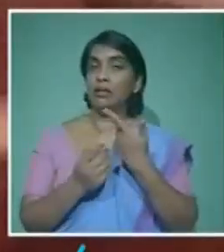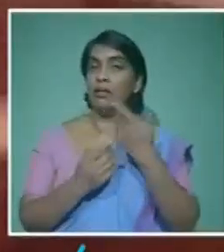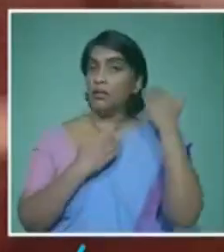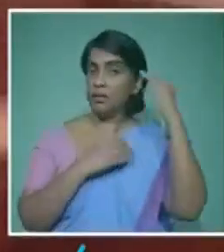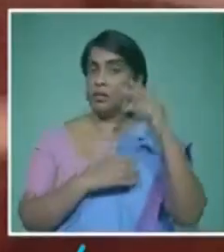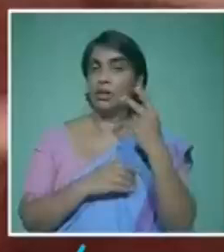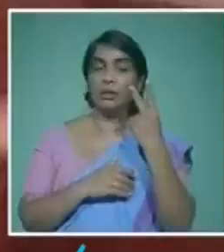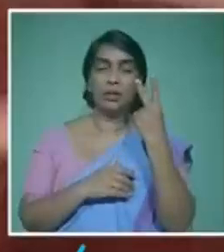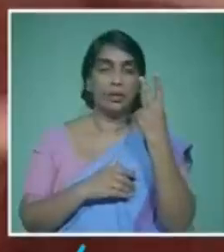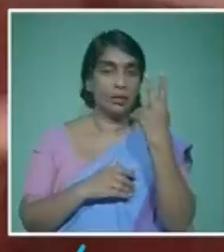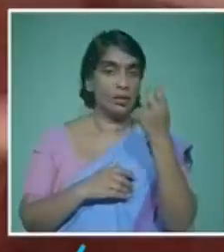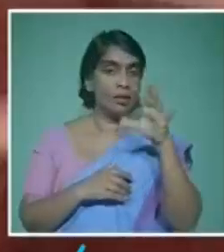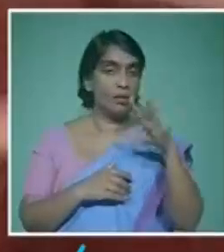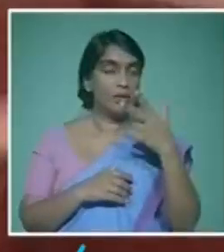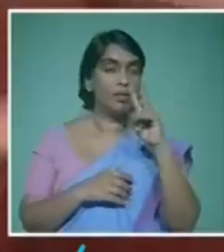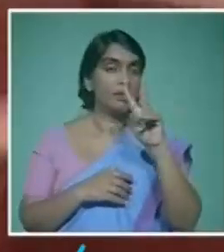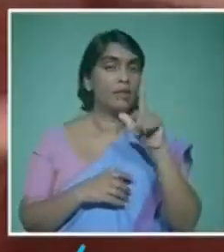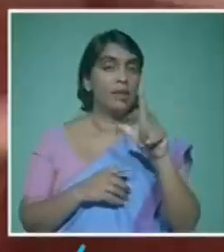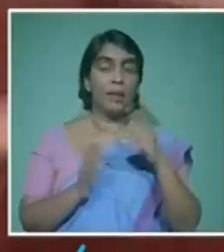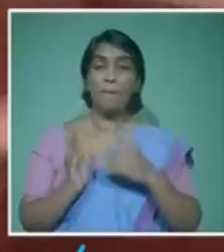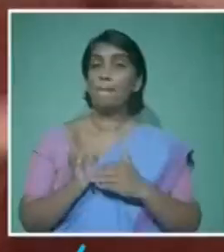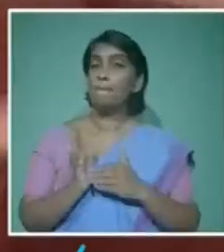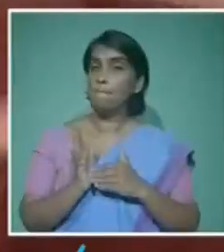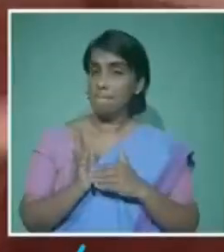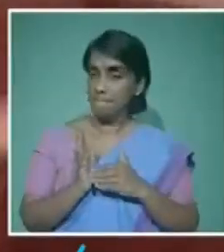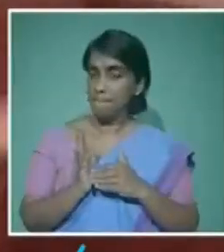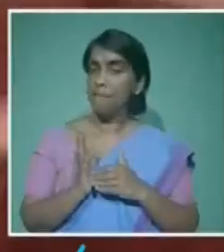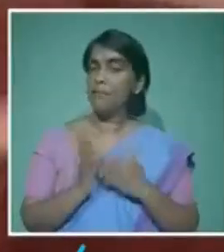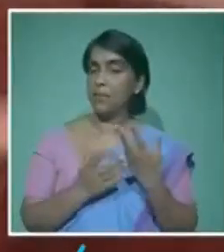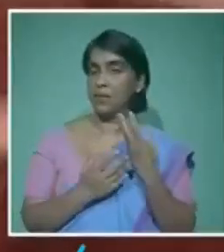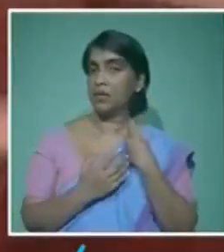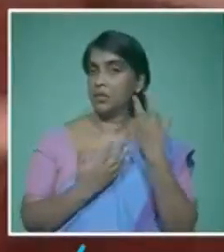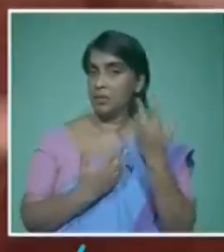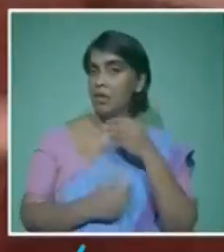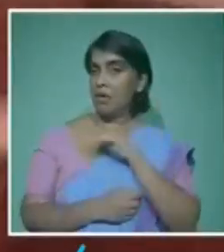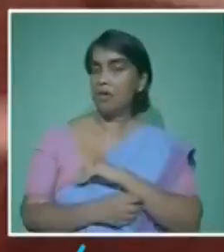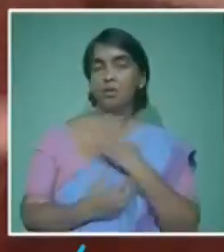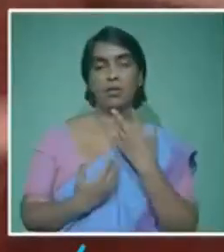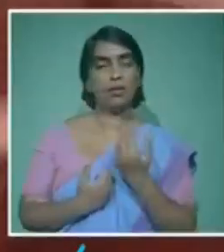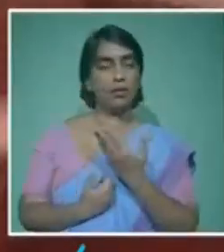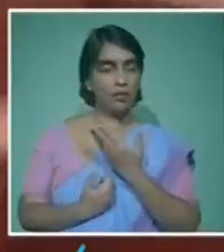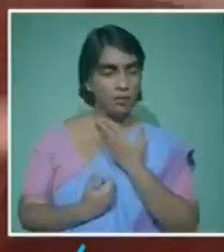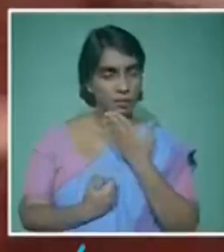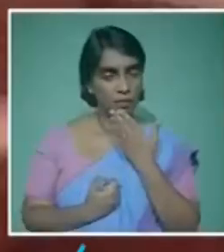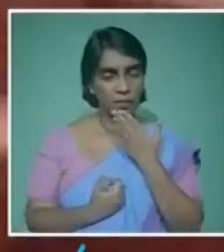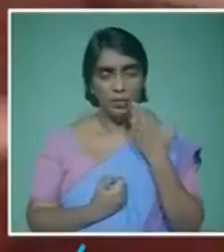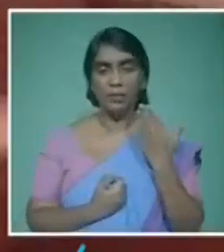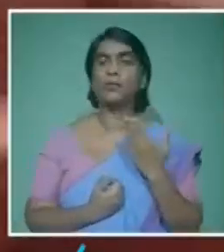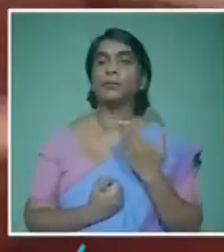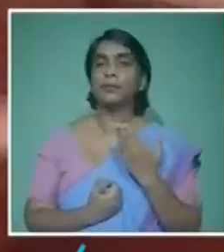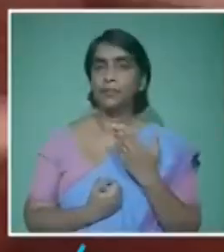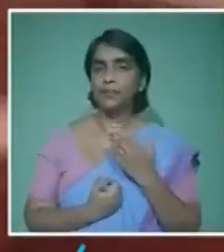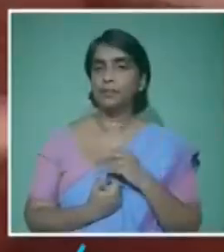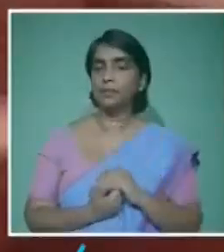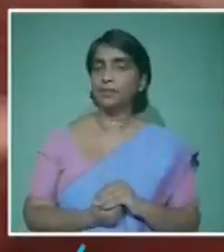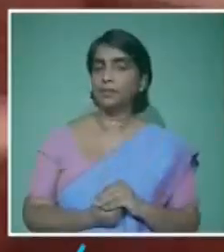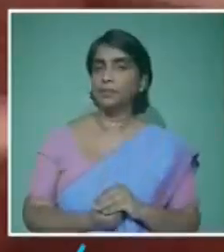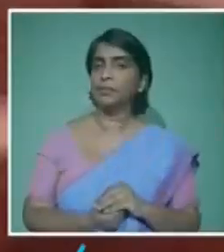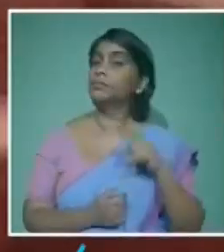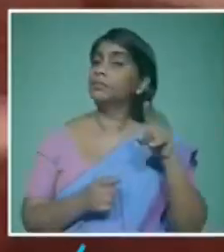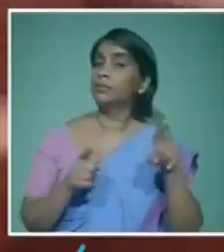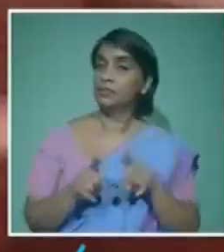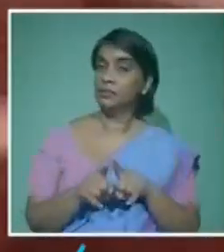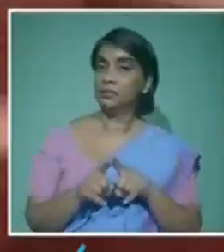2,527.8 மில்லியன் ரூபாவும் வருமானமாக ஈட்டப்பட்டுள்ளமை குறிப்பிடத்தக்கது. அதே நேரம் ஏற்றுமதியாளர்கள்